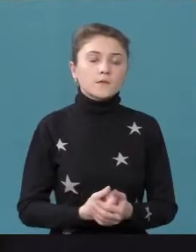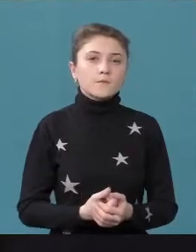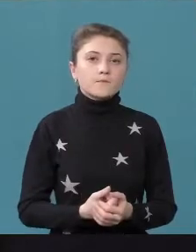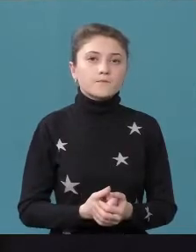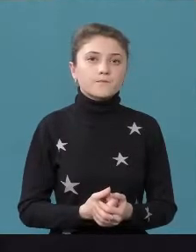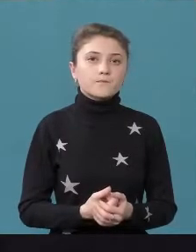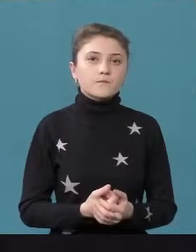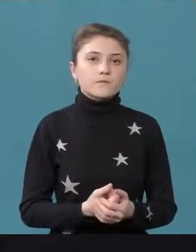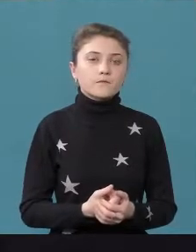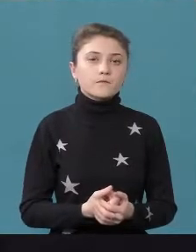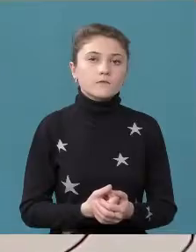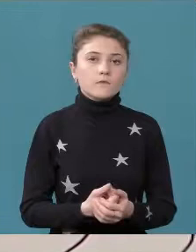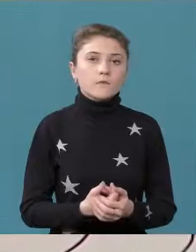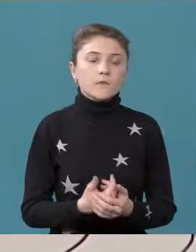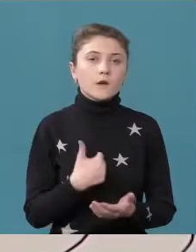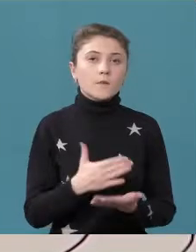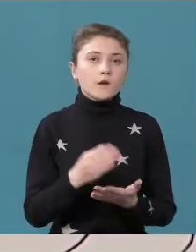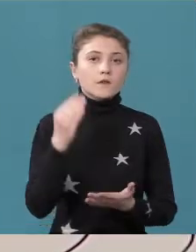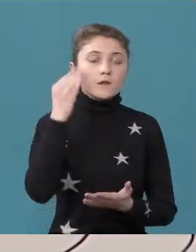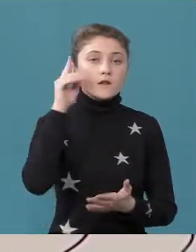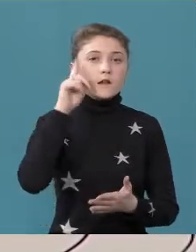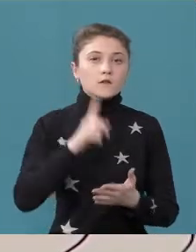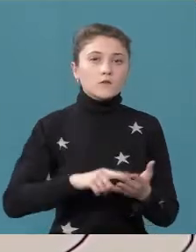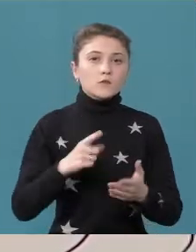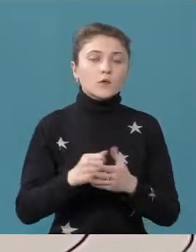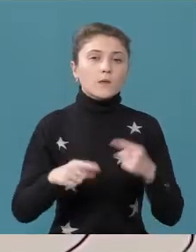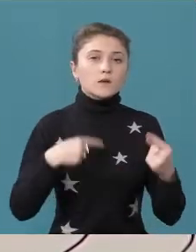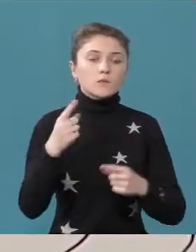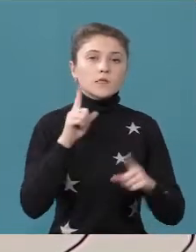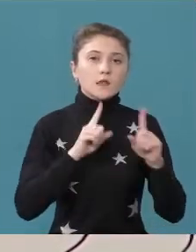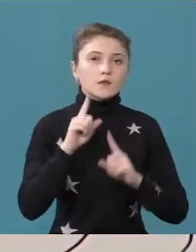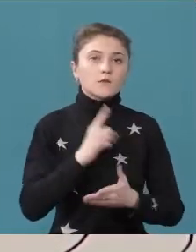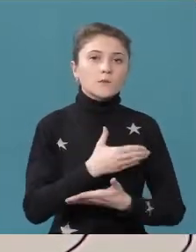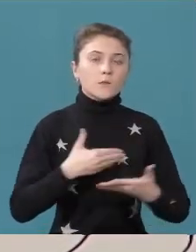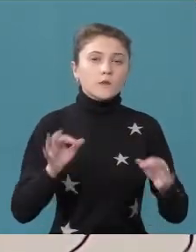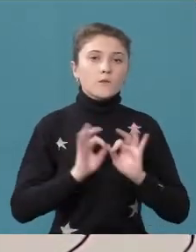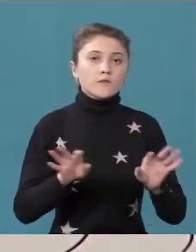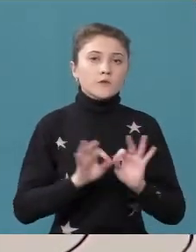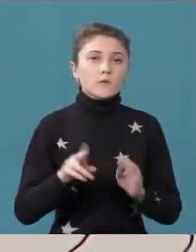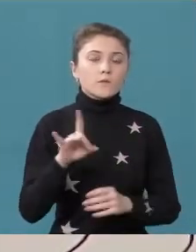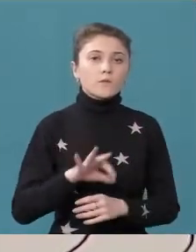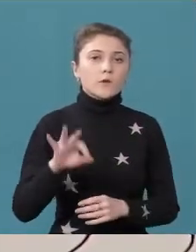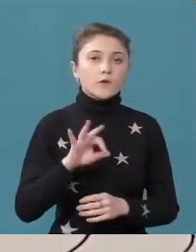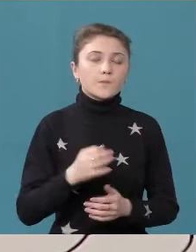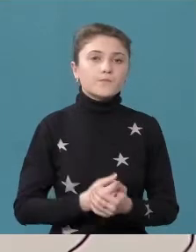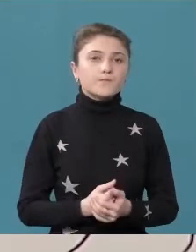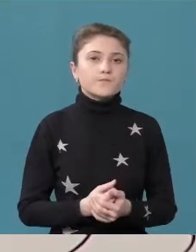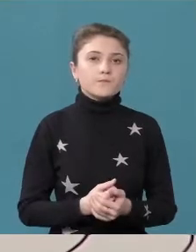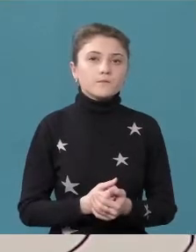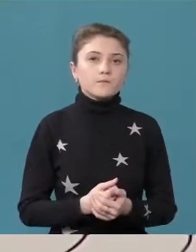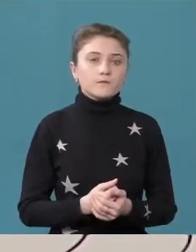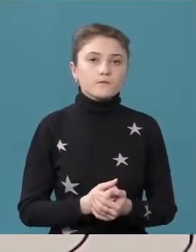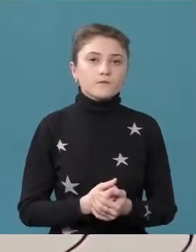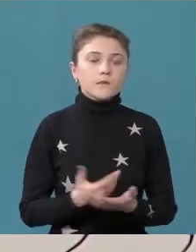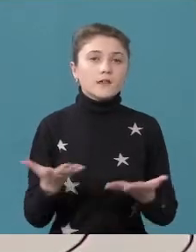великих, і маленьких. І я маю велику надію, що на наступну сесію ми прозвітуємо про ті наливайки, як сказав депутат,